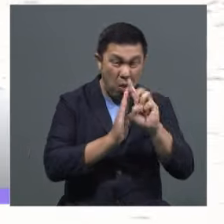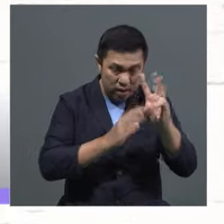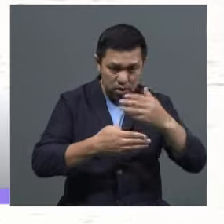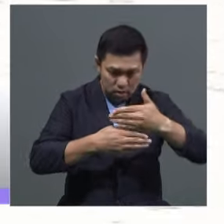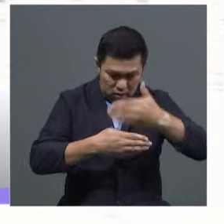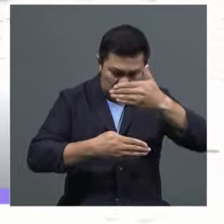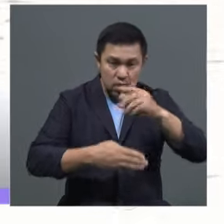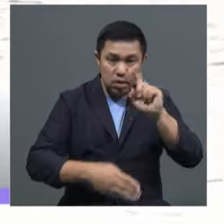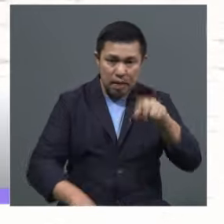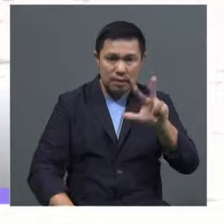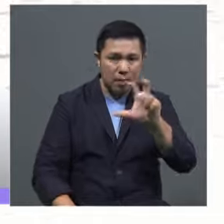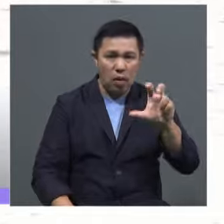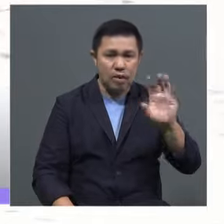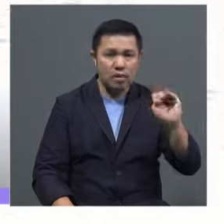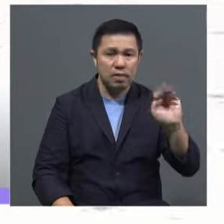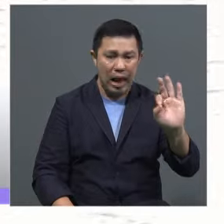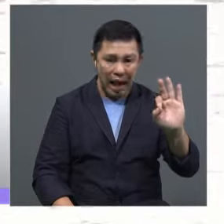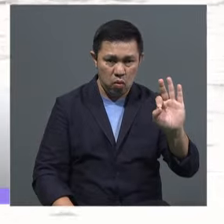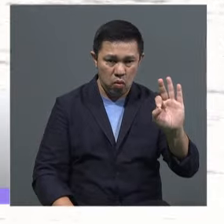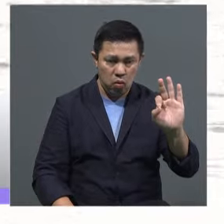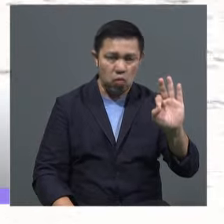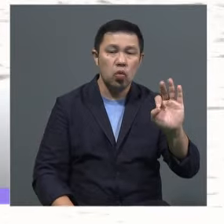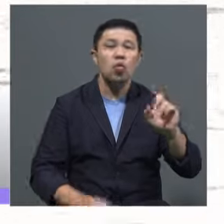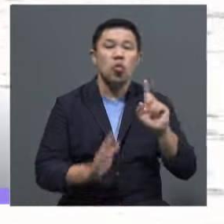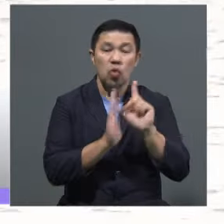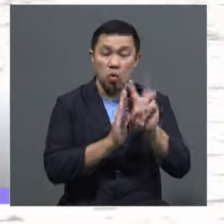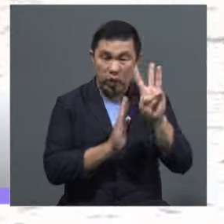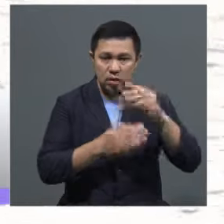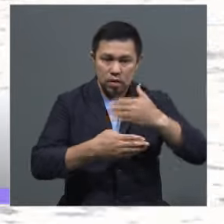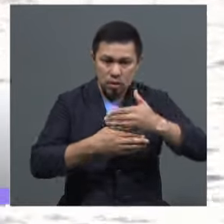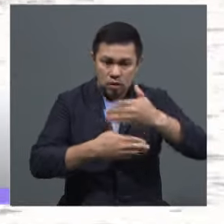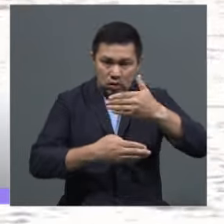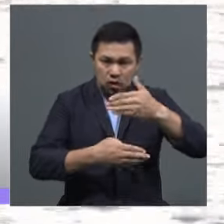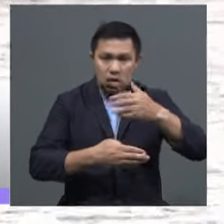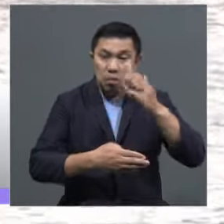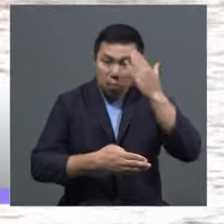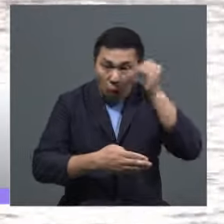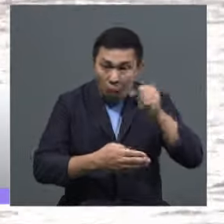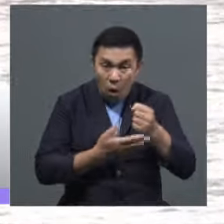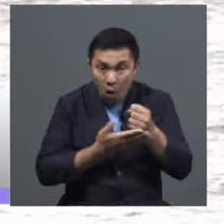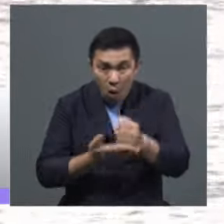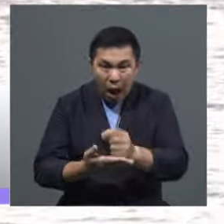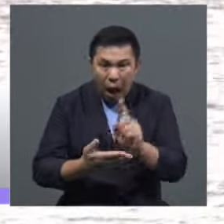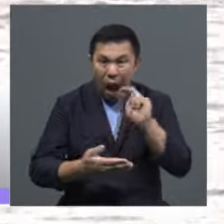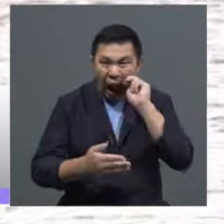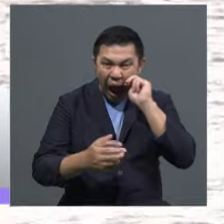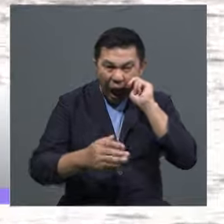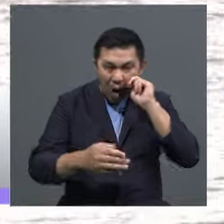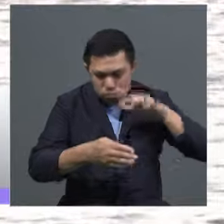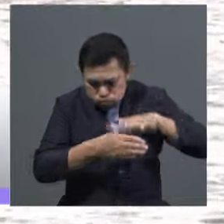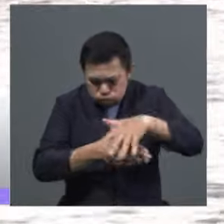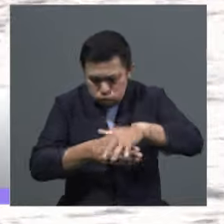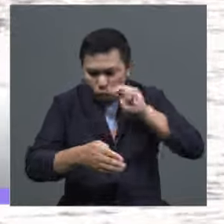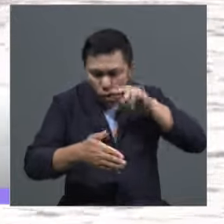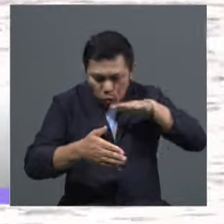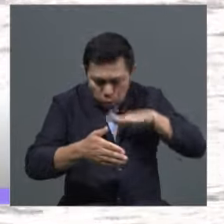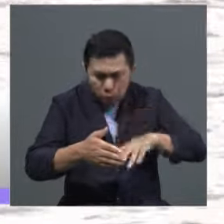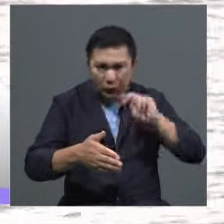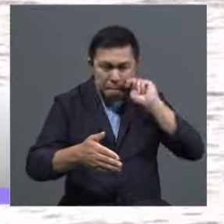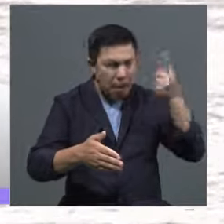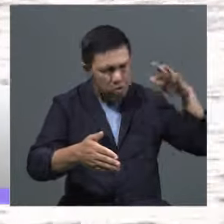น 1,349 ลูกบาศก์เมตรต่อวินาทีค่ะเพื่อที่จะรองรับน้ำเหนือที่กำลังไหลลงมาสมทบและก็ลดผลกระทบที่ท้